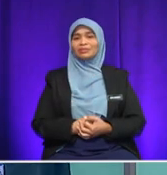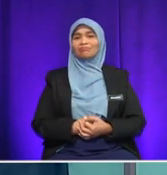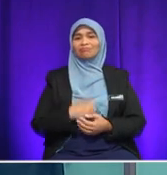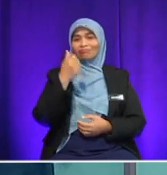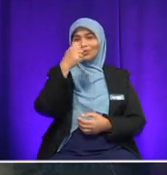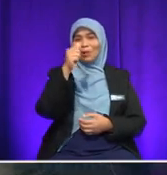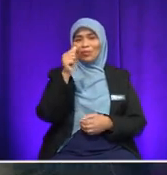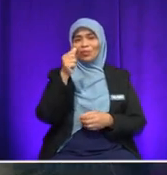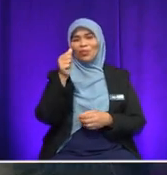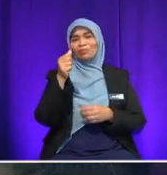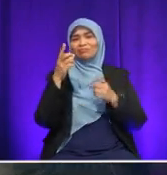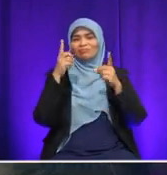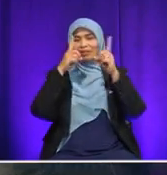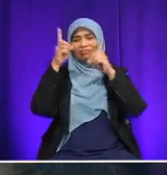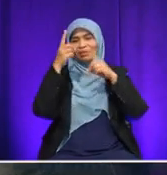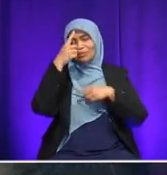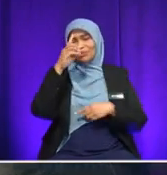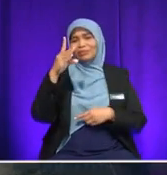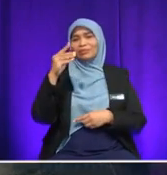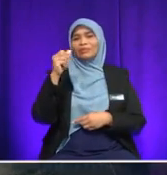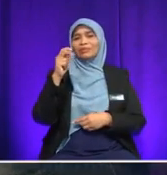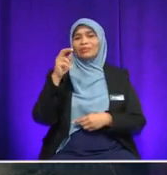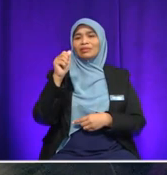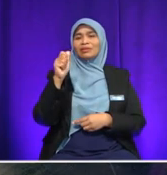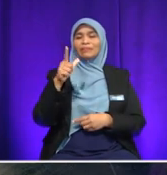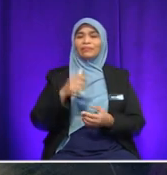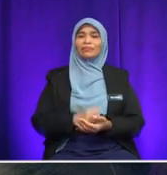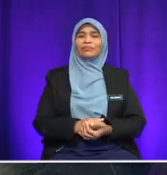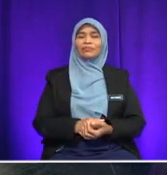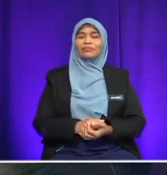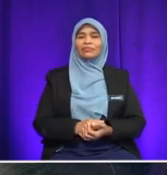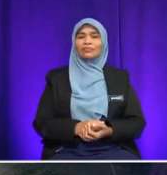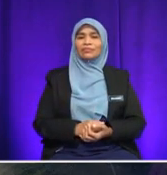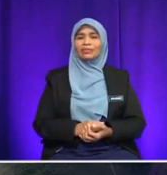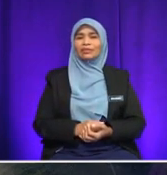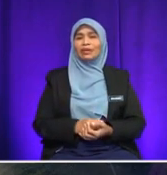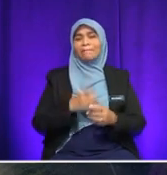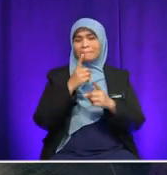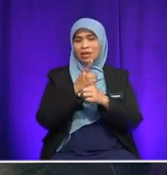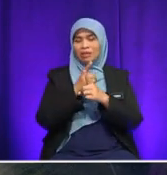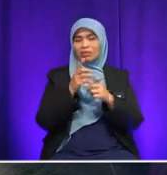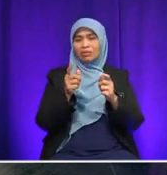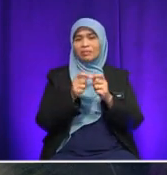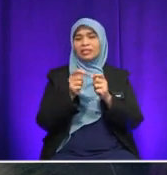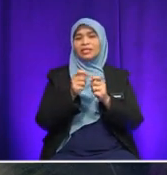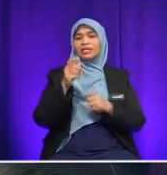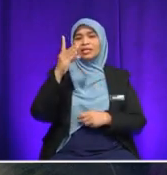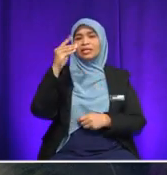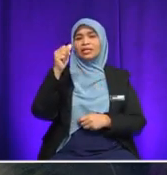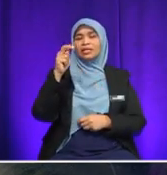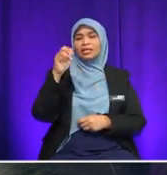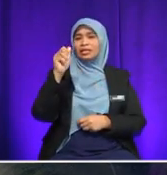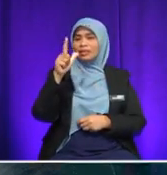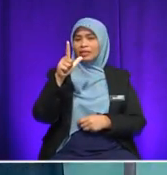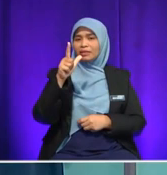Daniel. Okey. Jadi betullah seperti yang Daniel beritahu ya. Watak